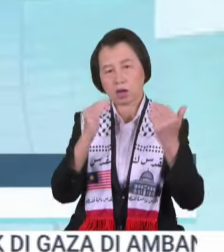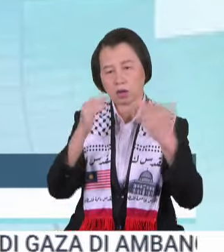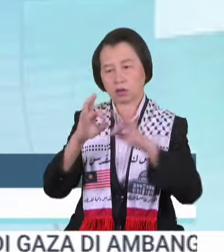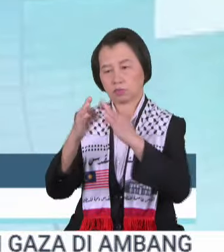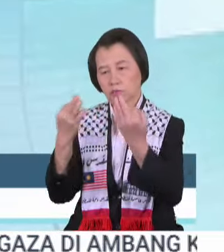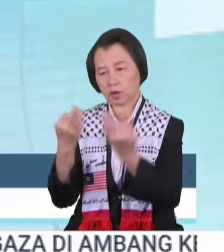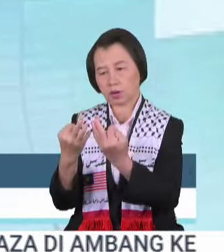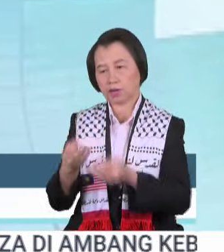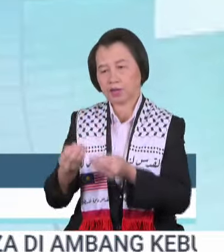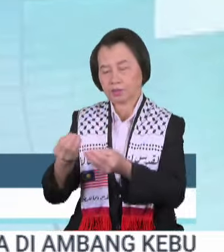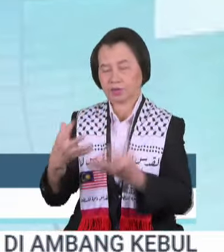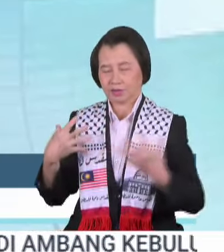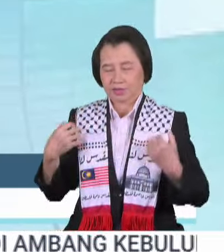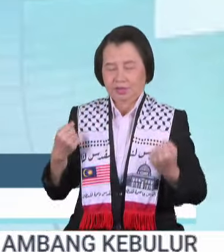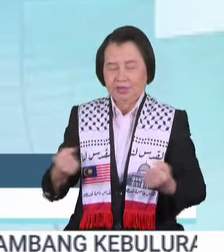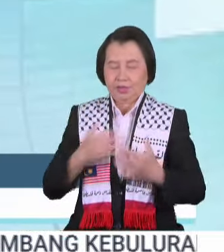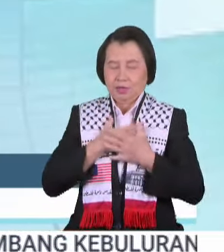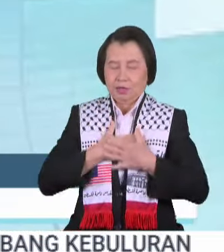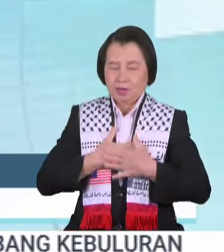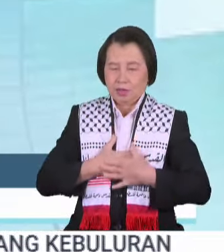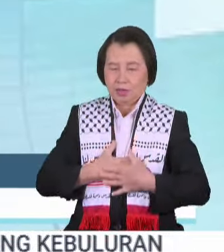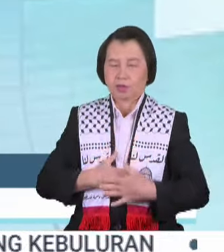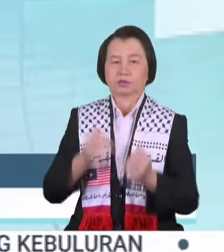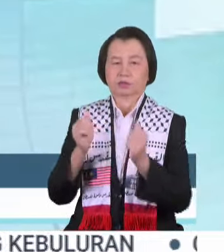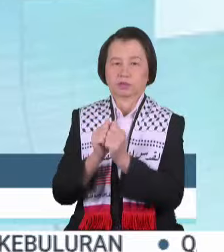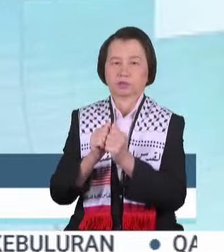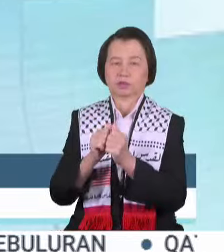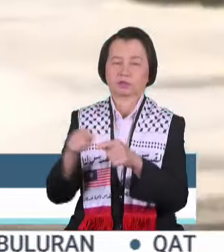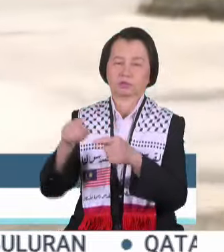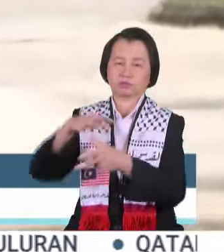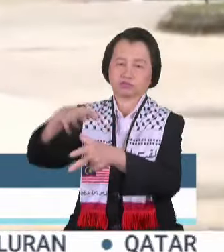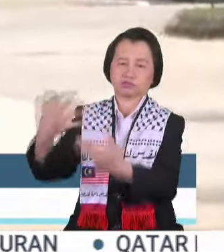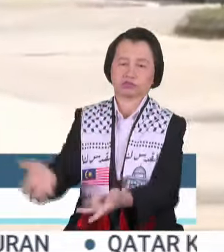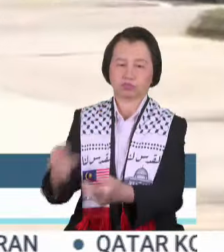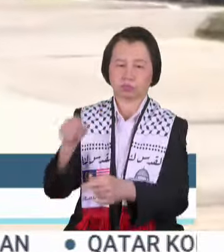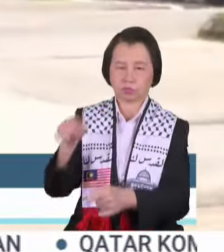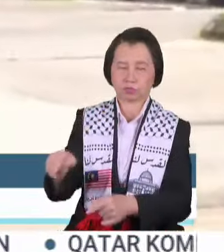terlibat diberi kekuatan dalam menempuh ujian ini.